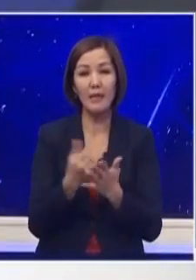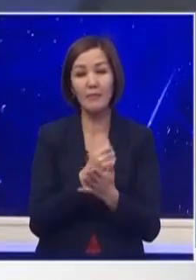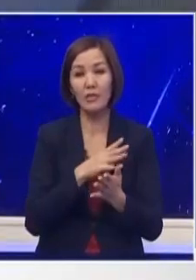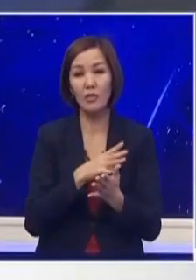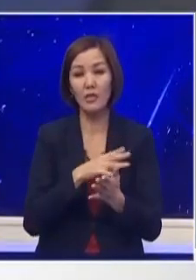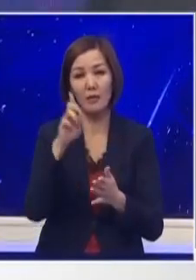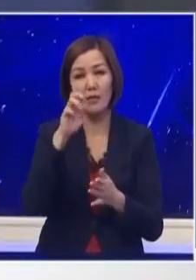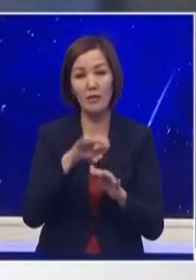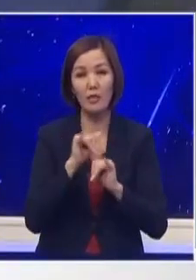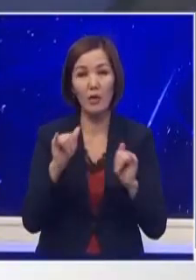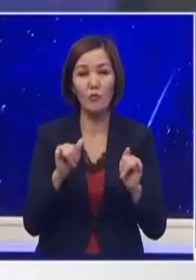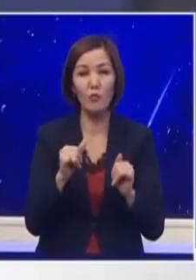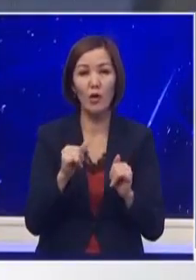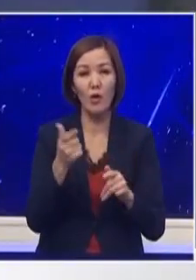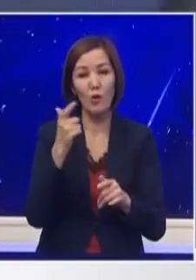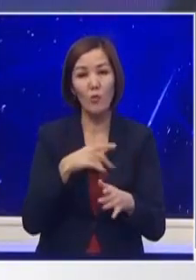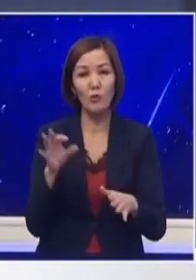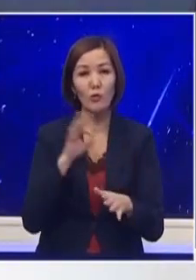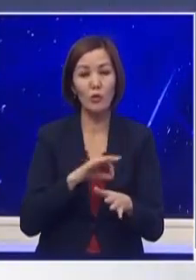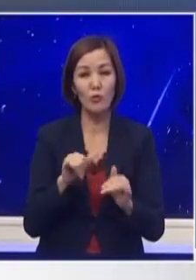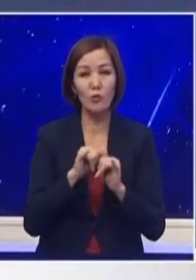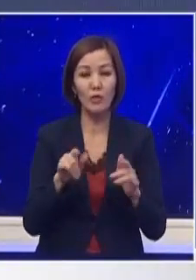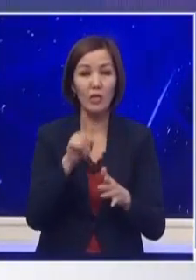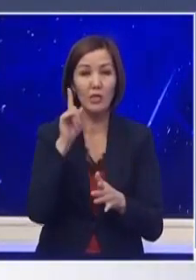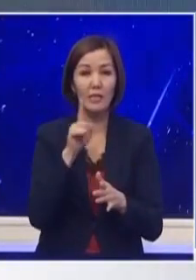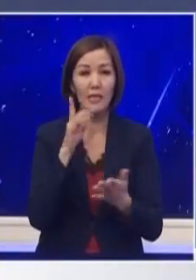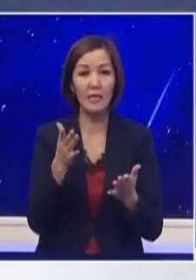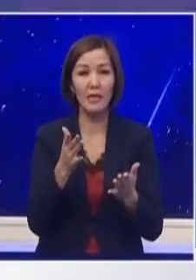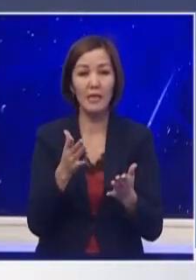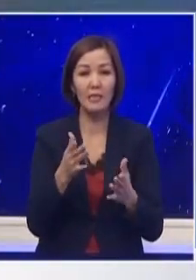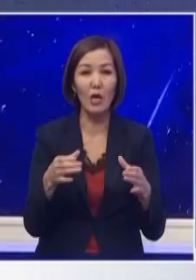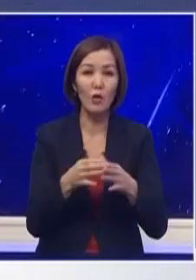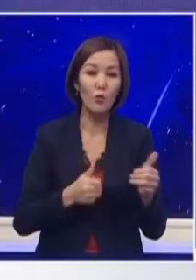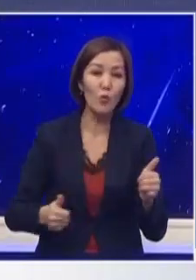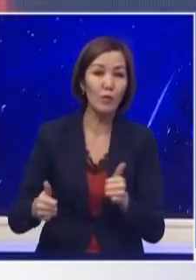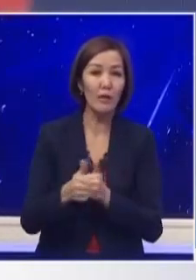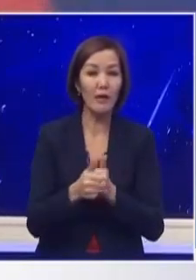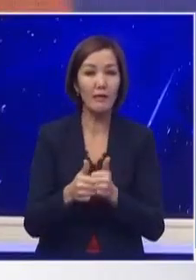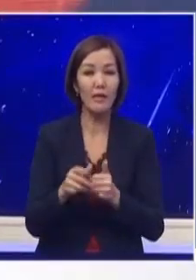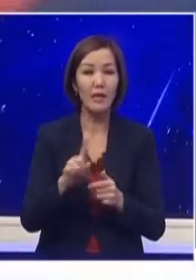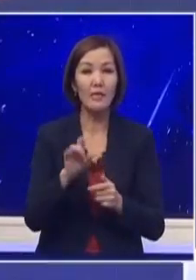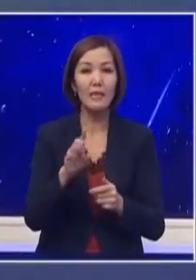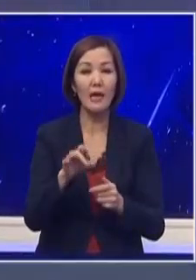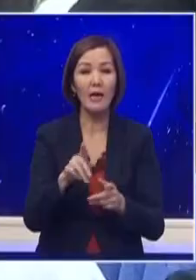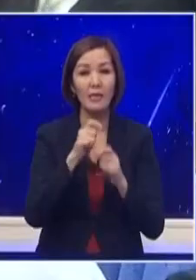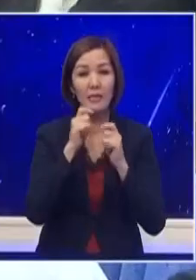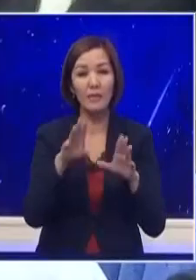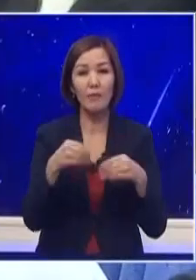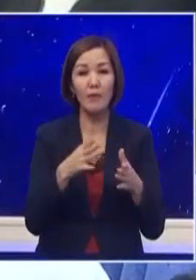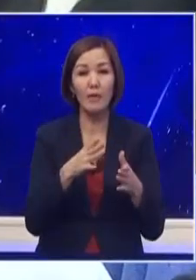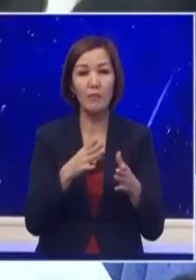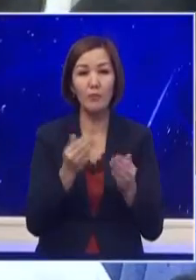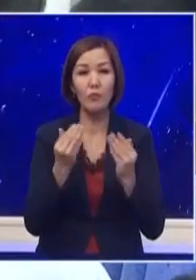еліміздің дамуына өз үлестерін қосып жүрген жасампаз жастарымыздың арасында топ жарғандарын заңғар сыйлығымен марапаттау үшін